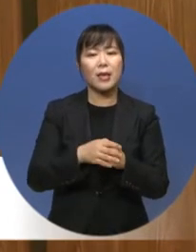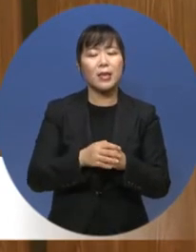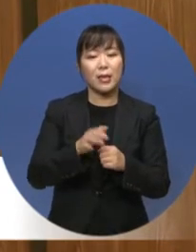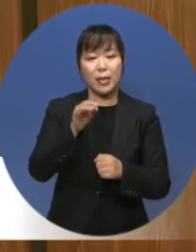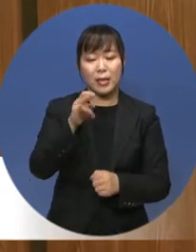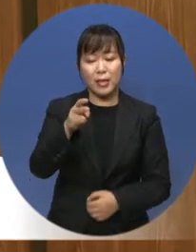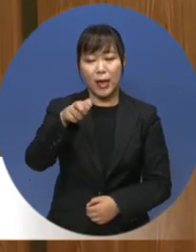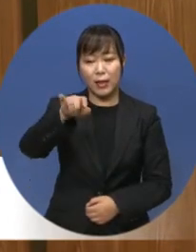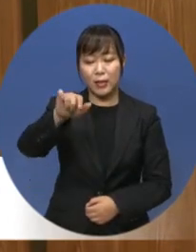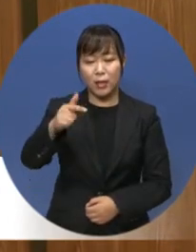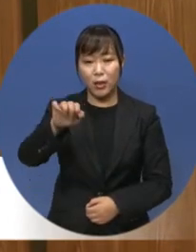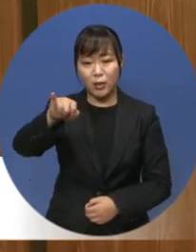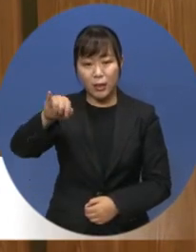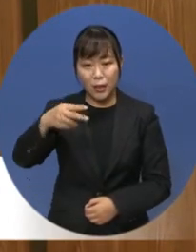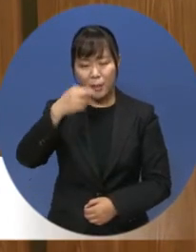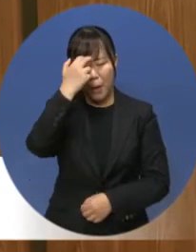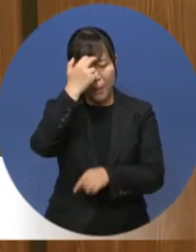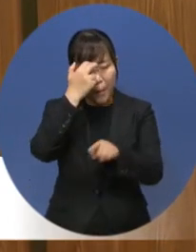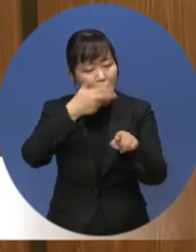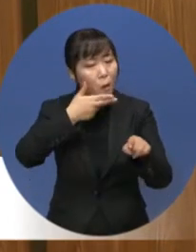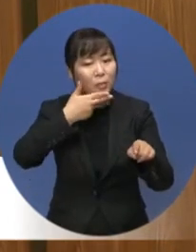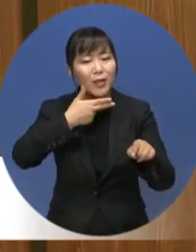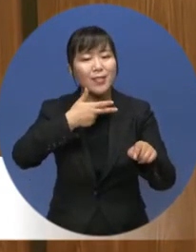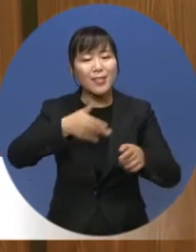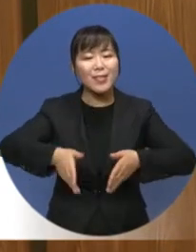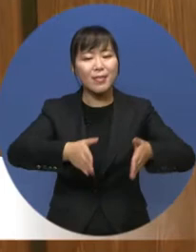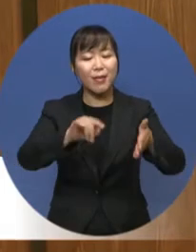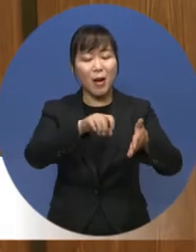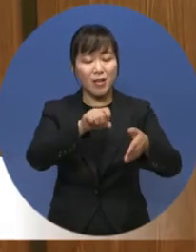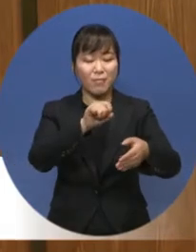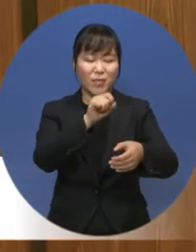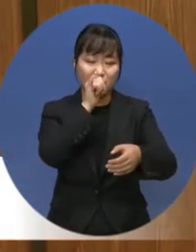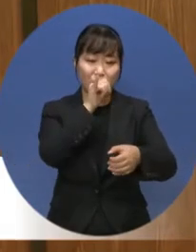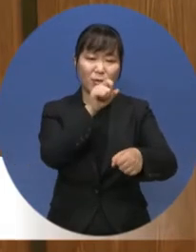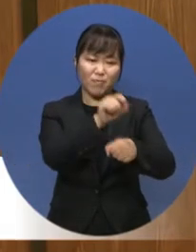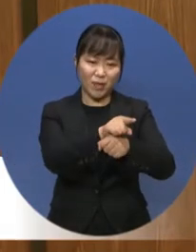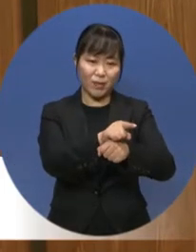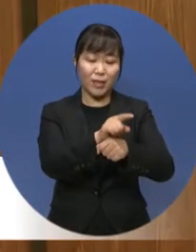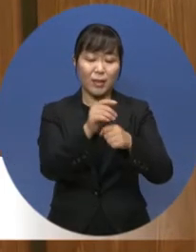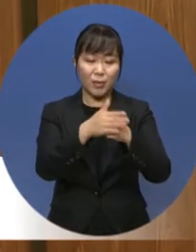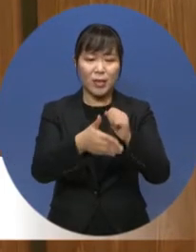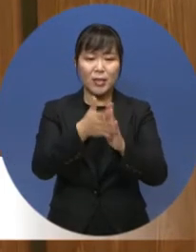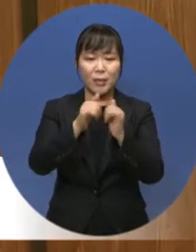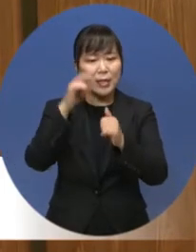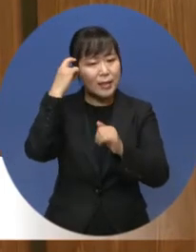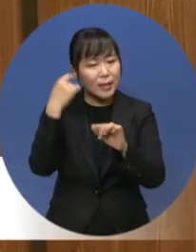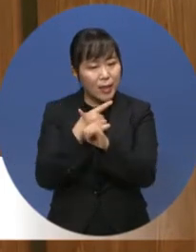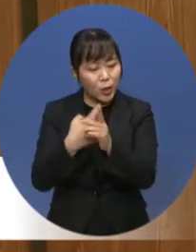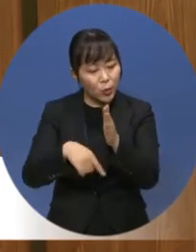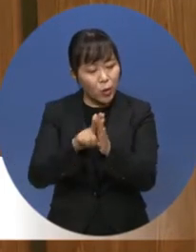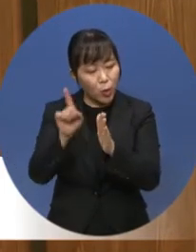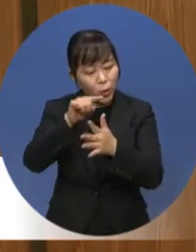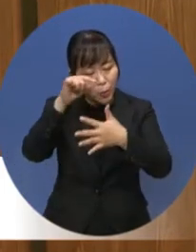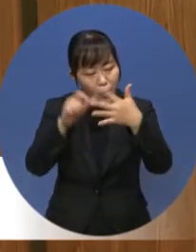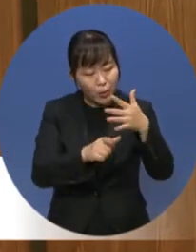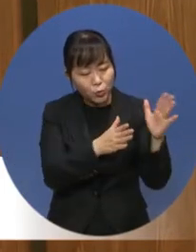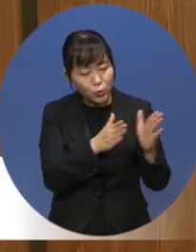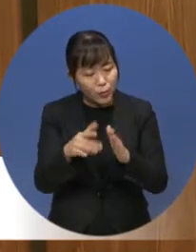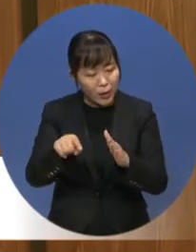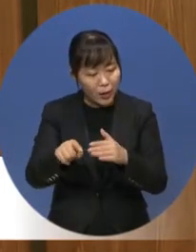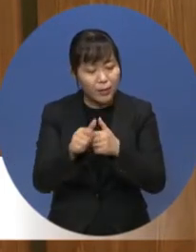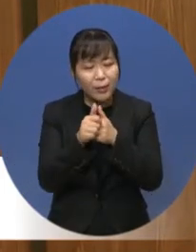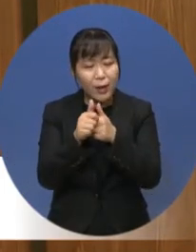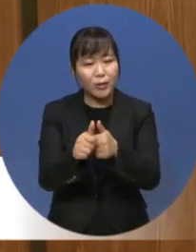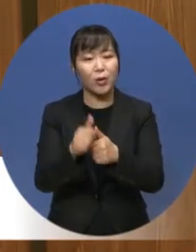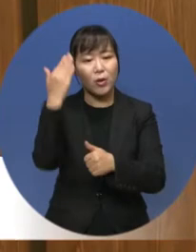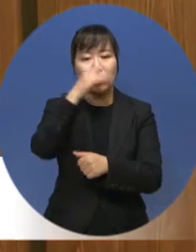무장애 길이 이미 또 조성이 되어 있습니다. 그래서 거기에 희미 인식 개선을 위한 어떤 콘텐츠들을 넣느냐에 따라서